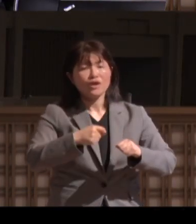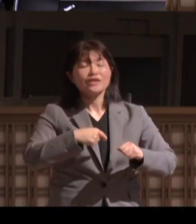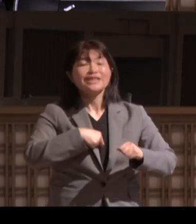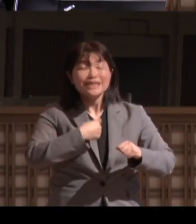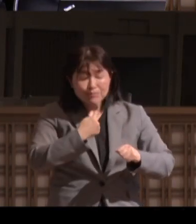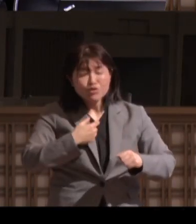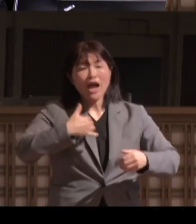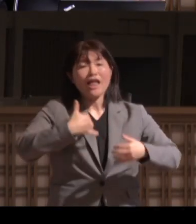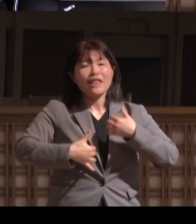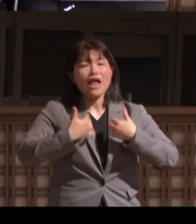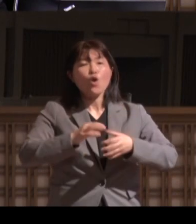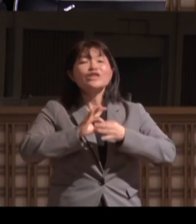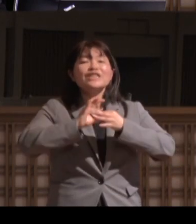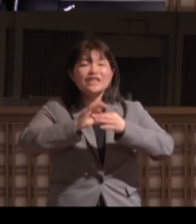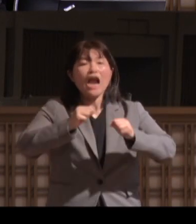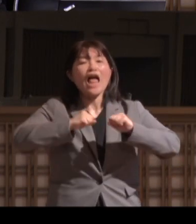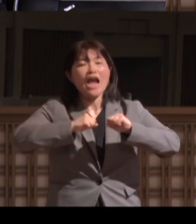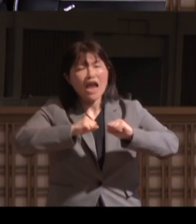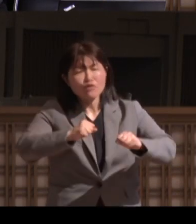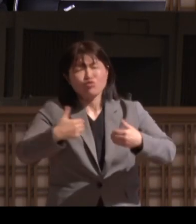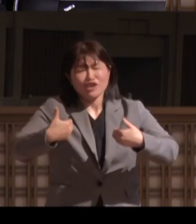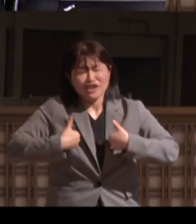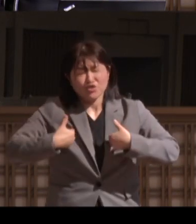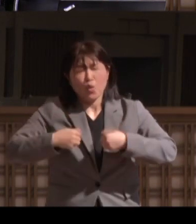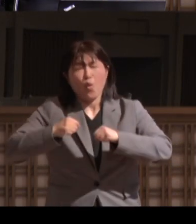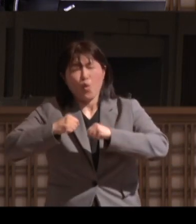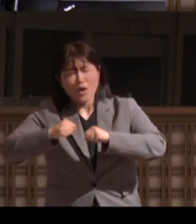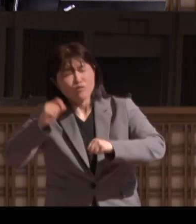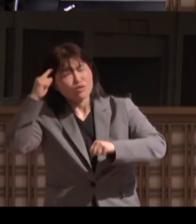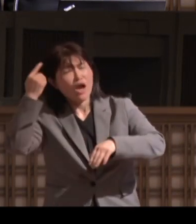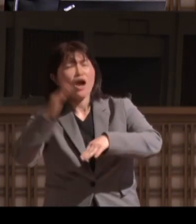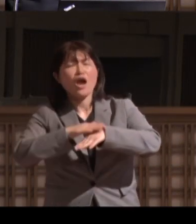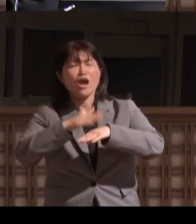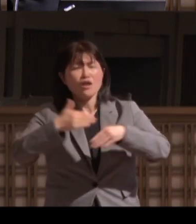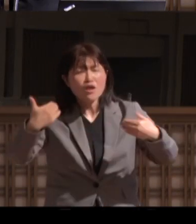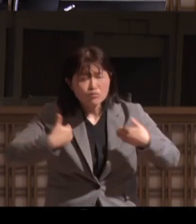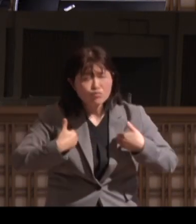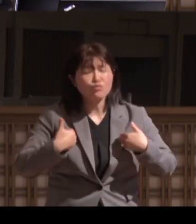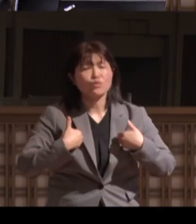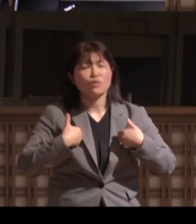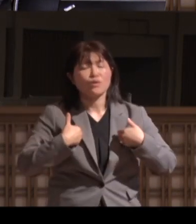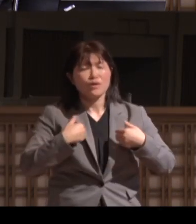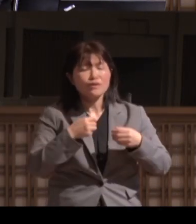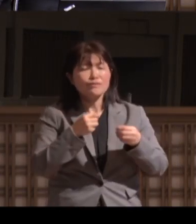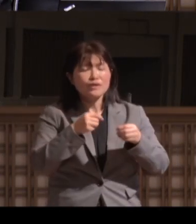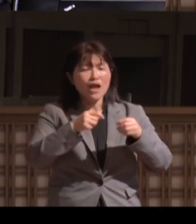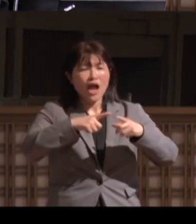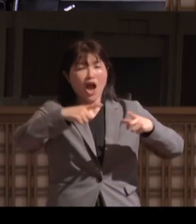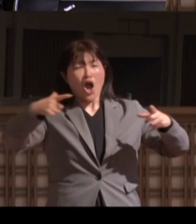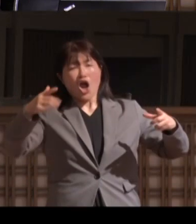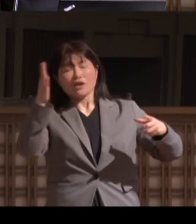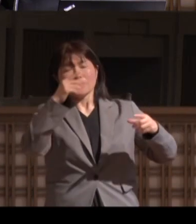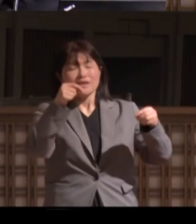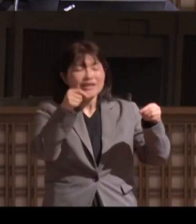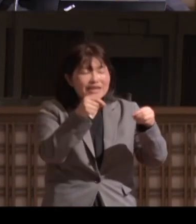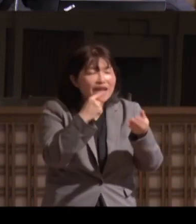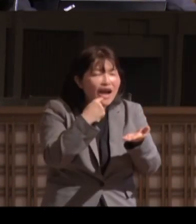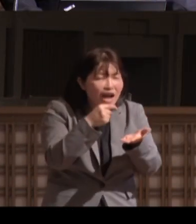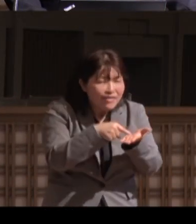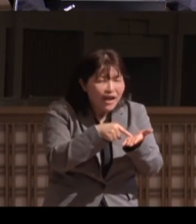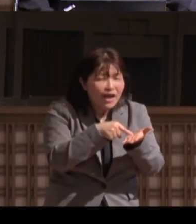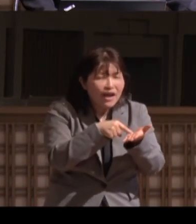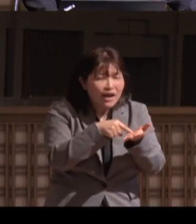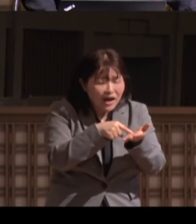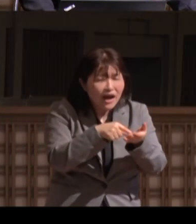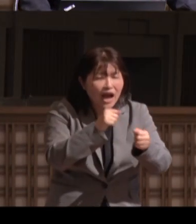たちが楽しいからやるんだ必要なんからやるんだということですねそして小さなお試しから始めるあるいは小さな成功